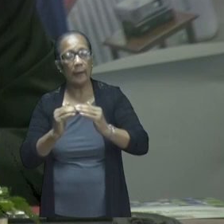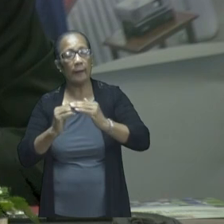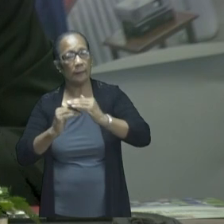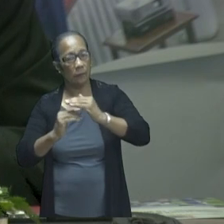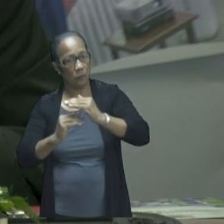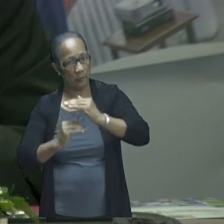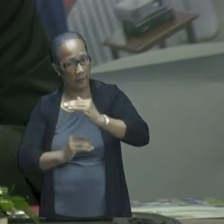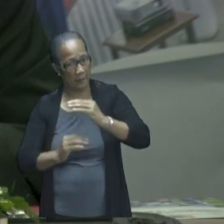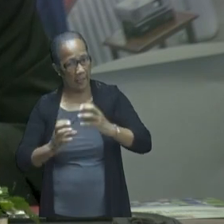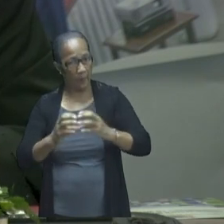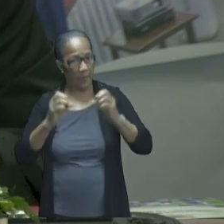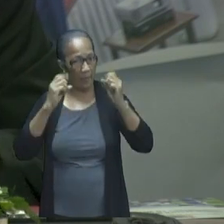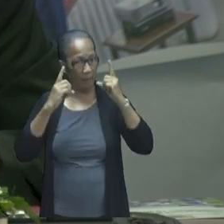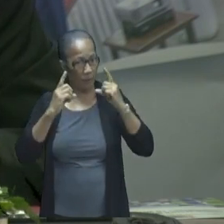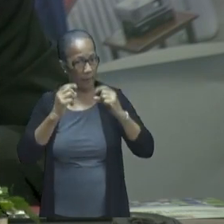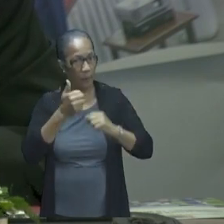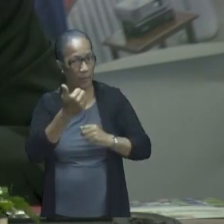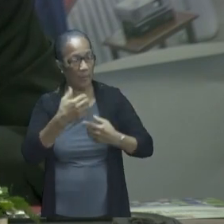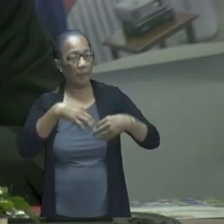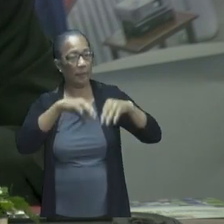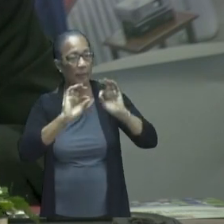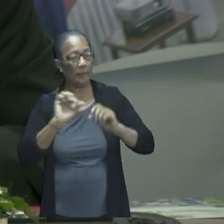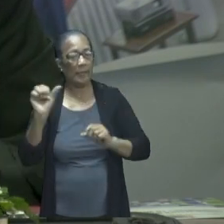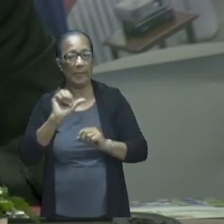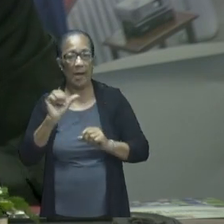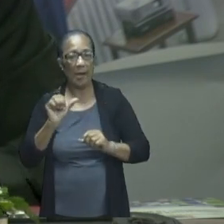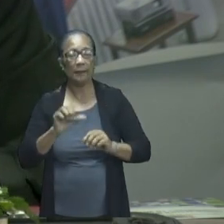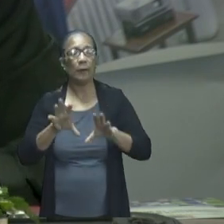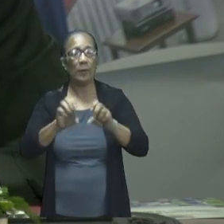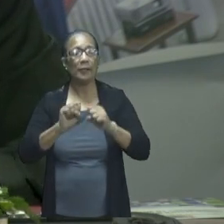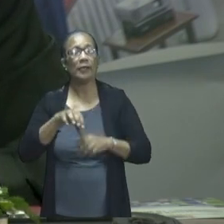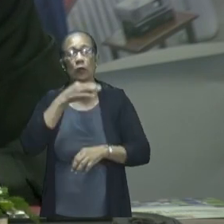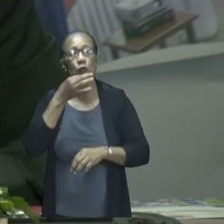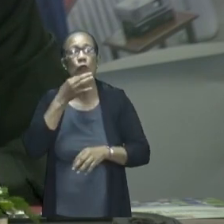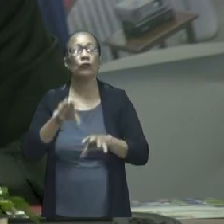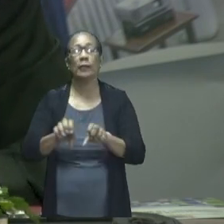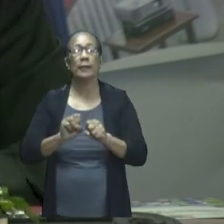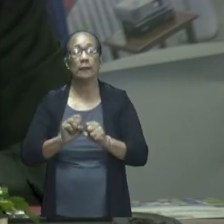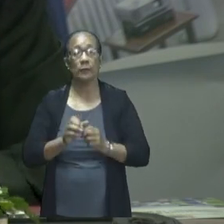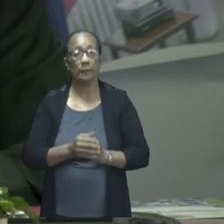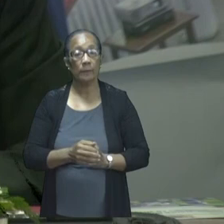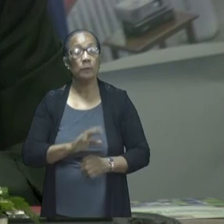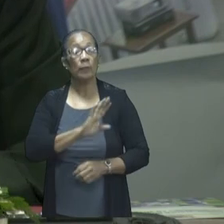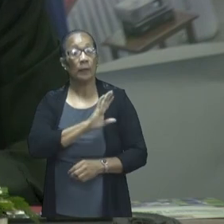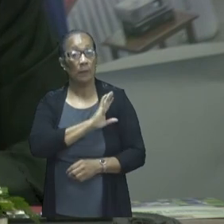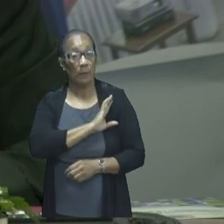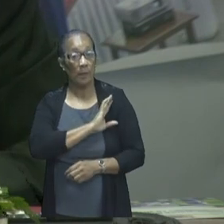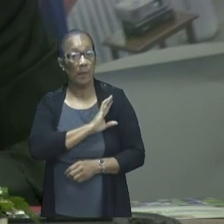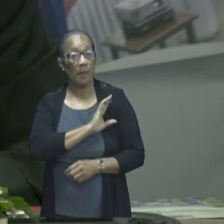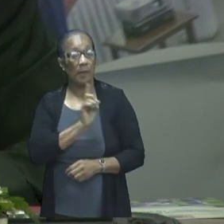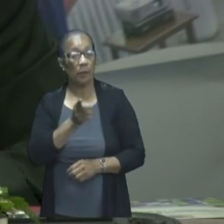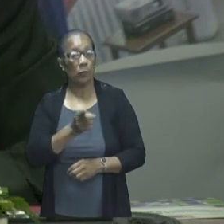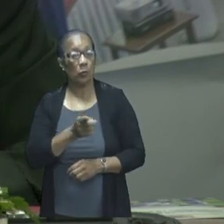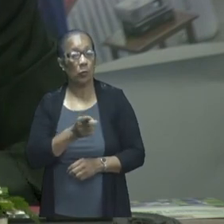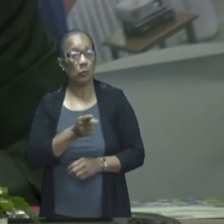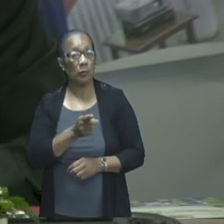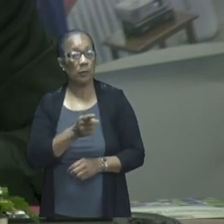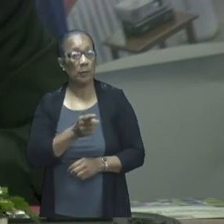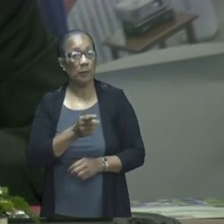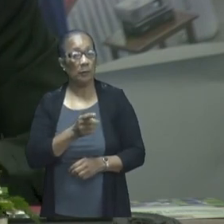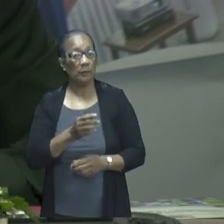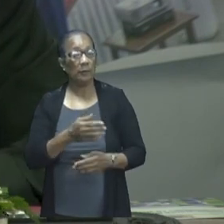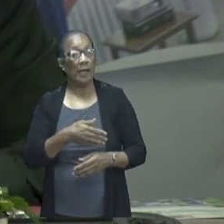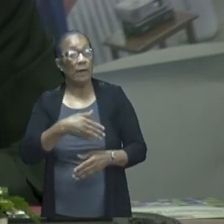rollen en dat we geen andere maatregelen te treffen maar natuurlijk merken we ook de effecten ervan naar de